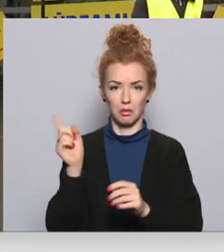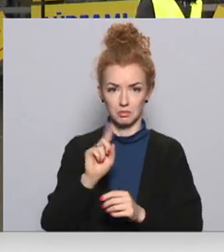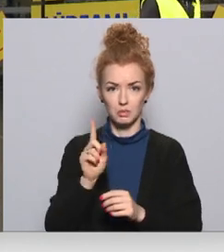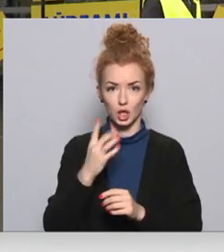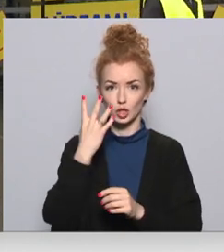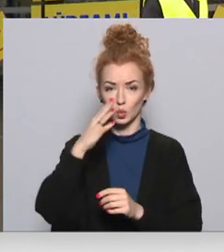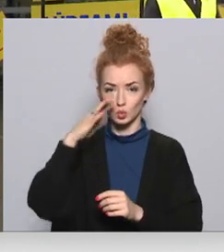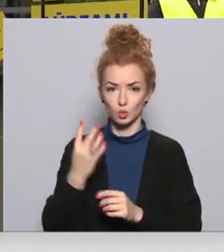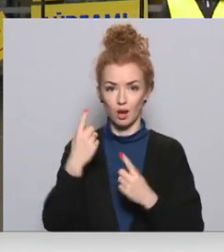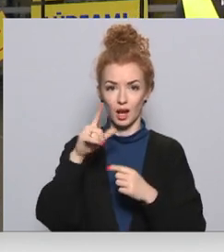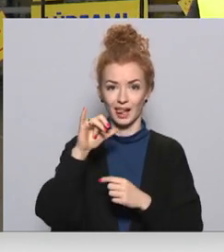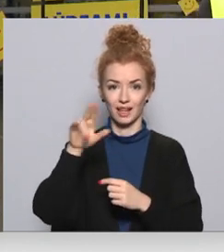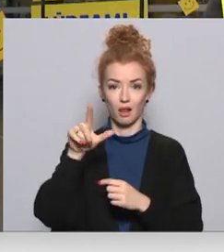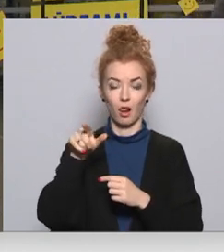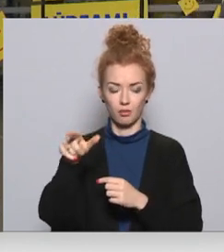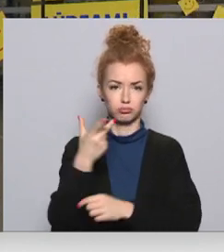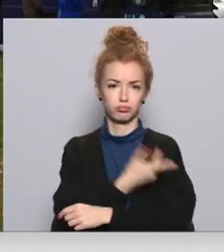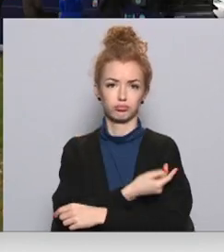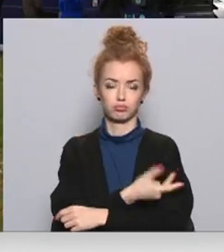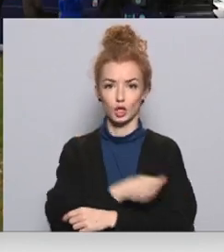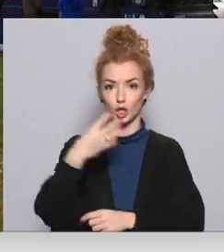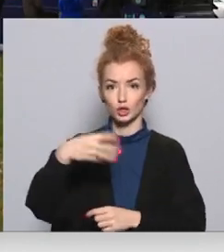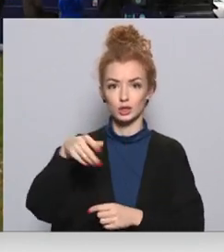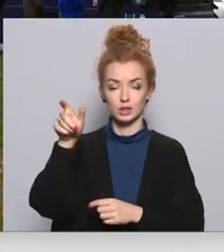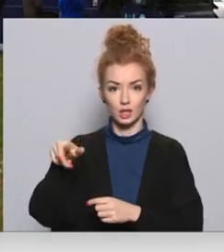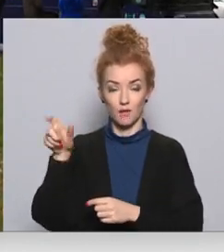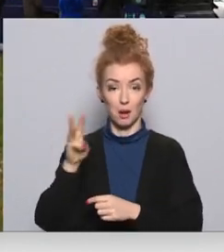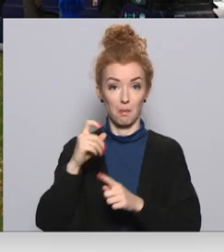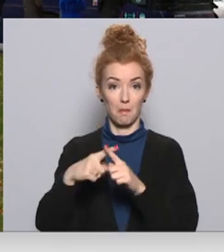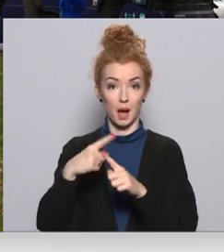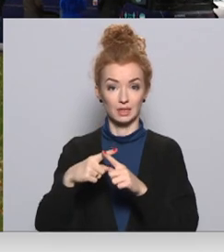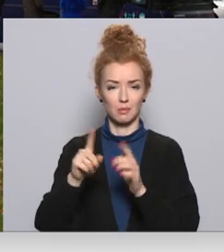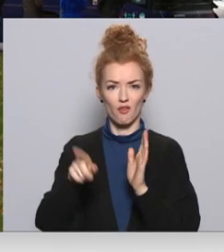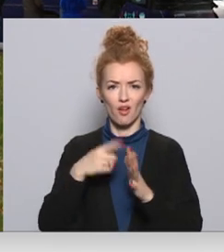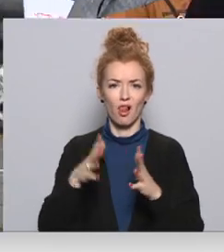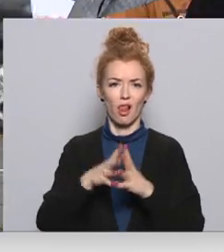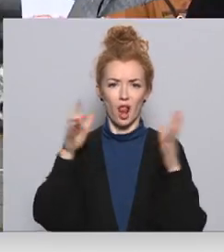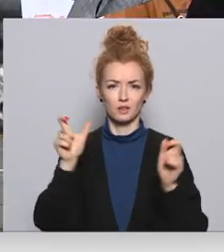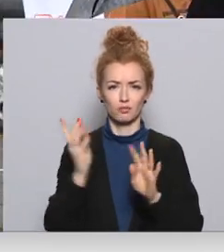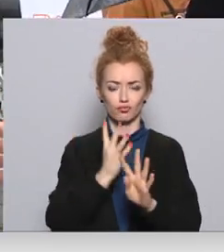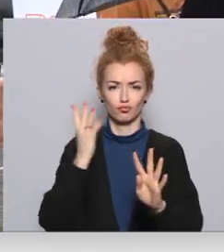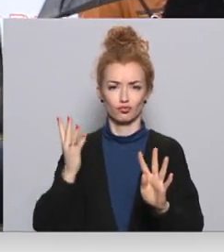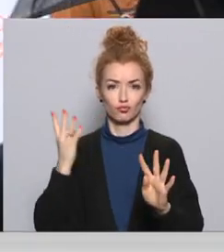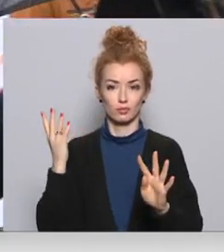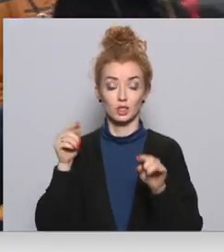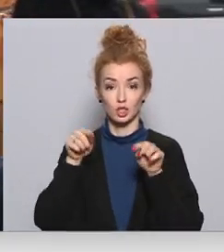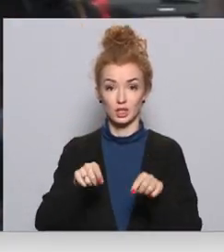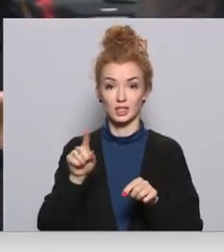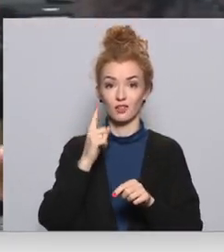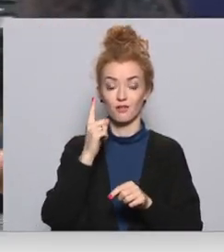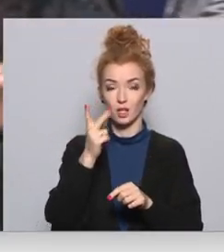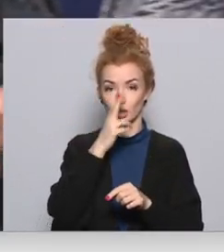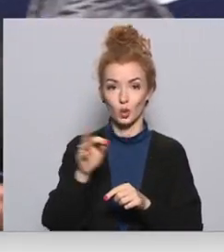laikā pie veikala Lidl poti saņēma 40 cilvēki. Pie veikala Maxima pieprasījums ir vēl lielāks. Šis ir viens no